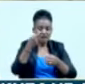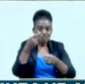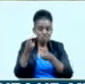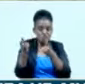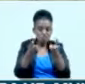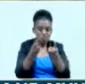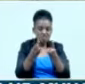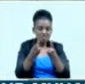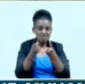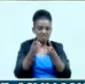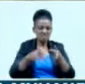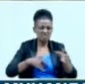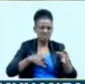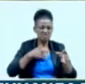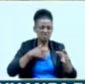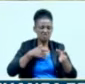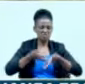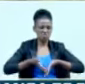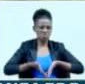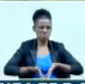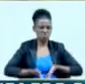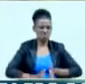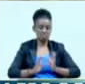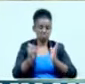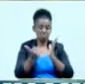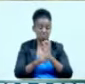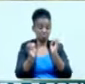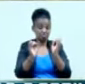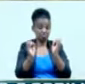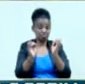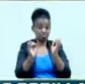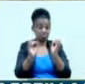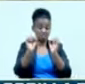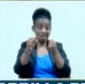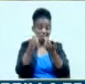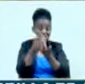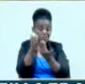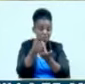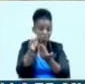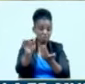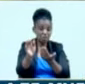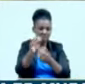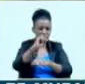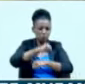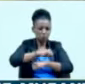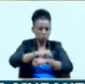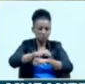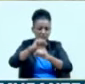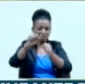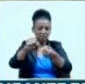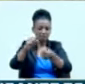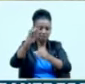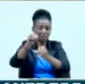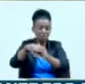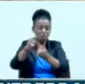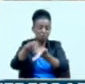uburyo aba yumva abo yabyara afite nta kibazo bagira, yabatunga no mu ishuri yabasha